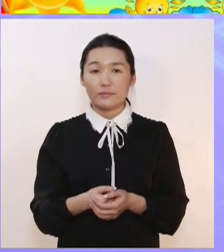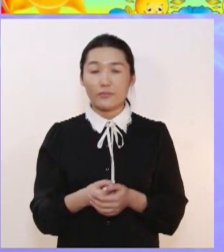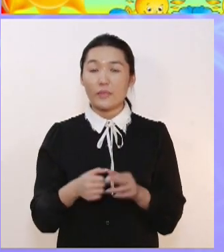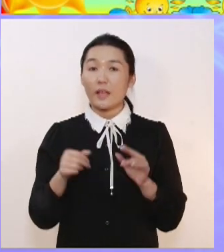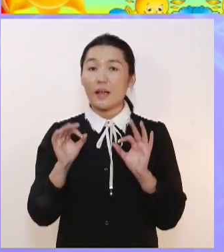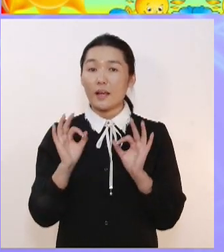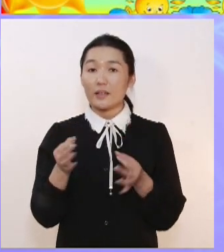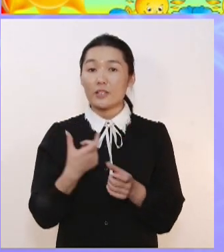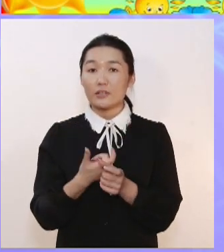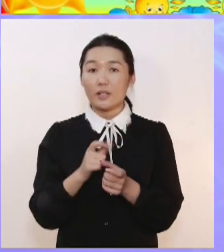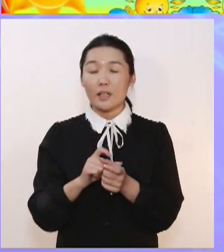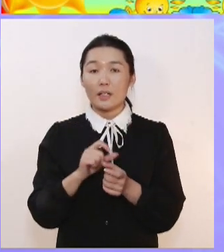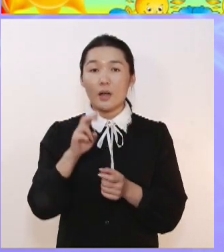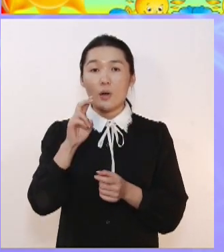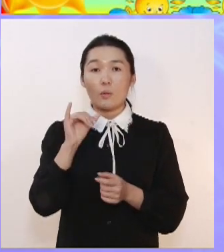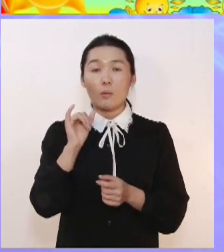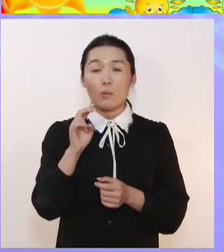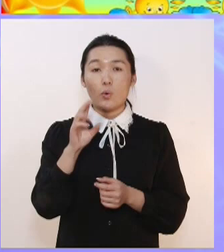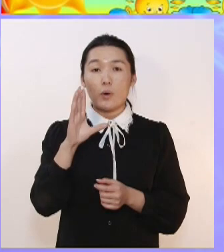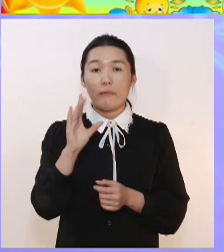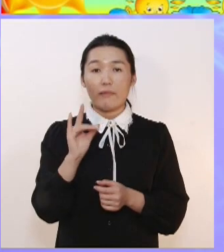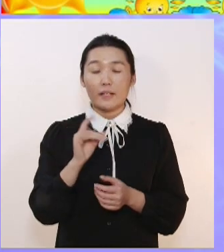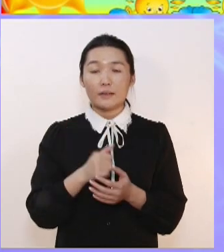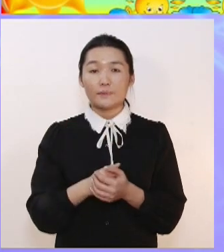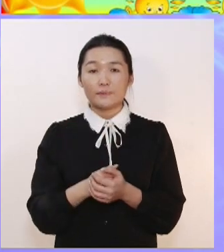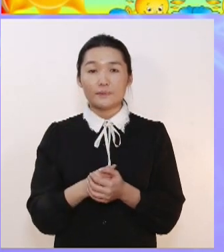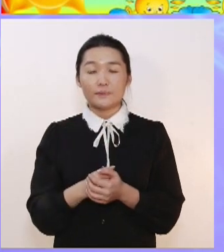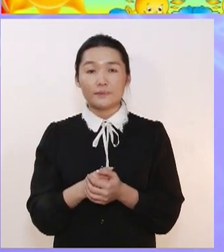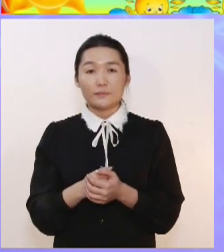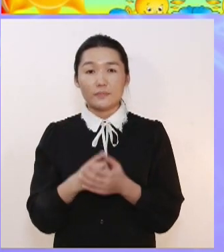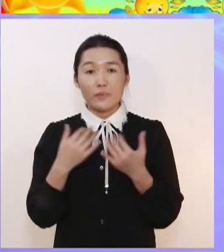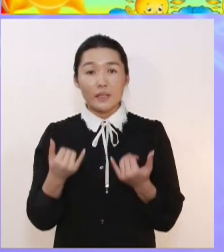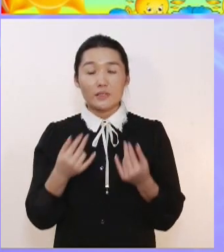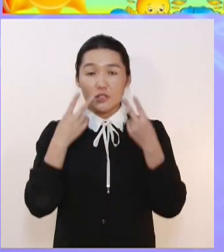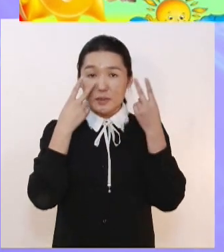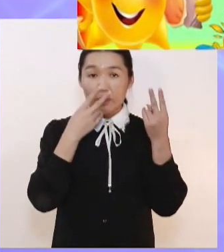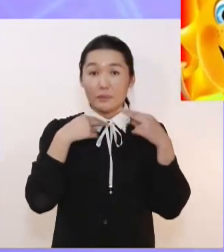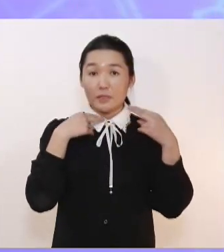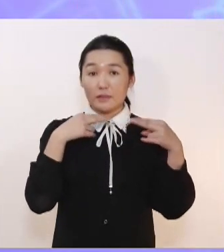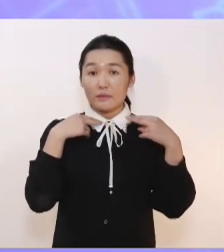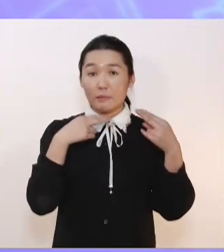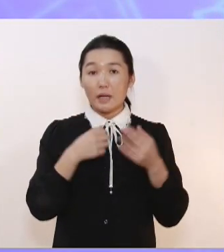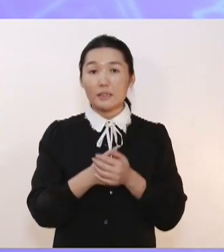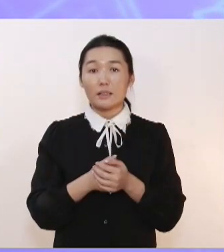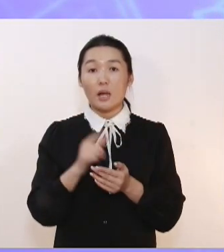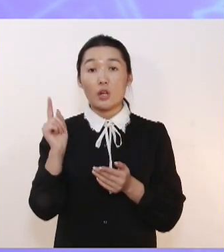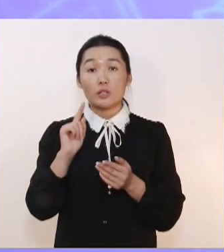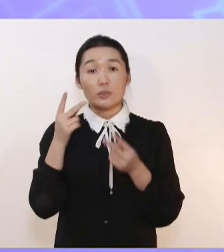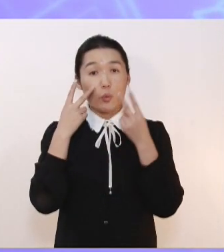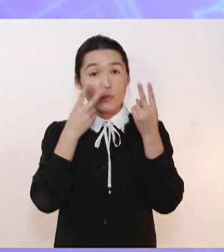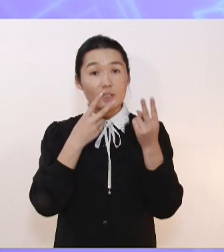Конечно же, это буквы. А сейчас посмотрите внимательно, что